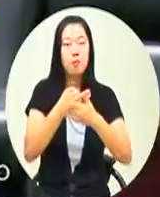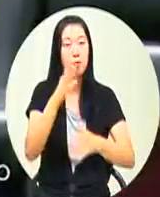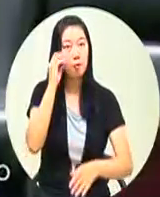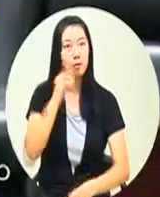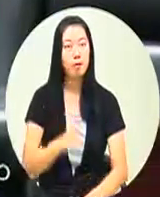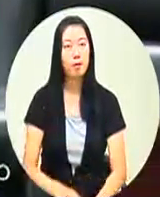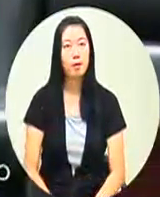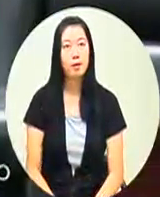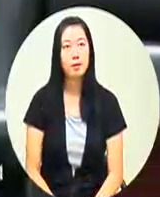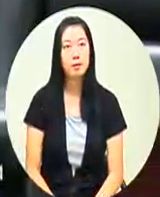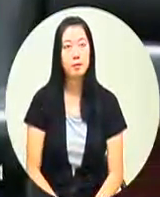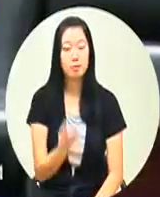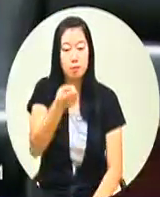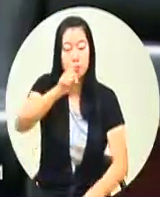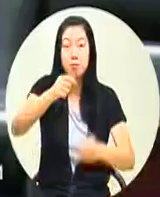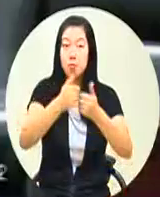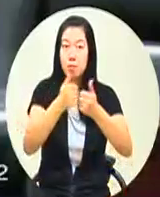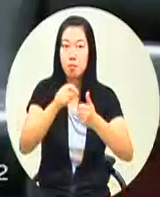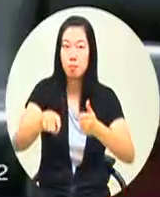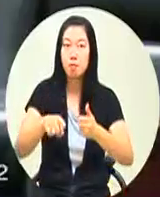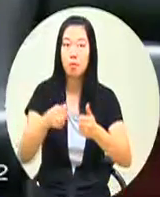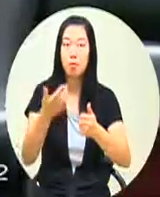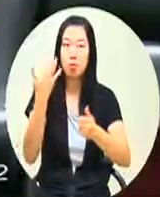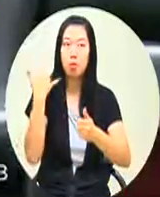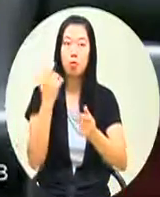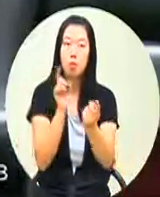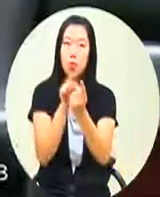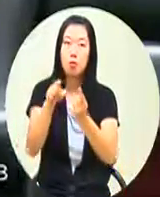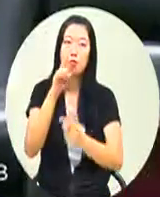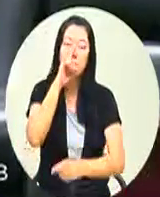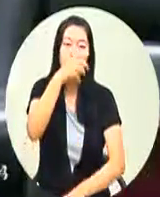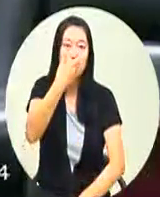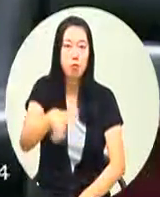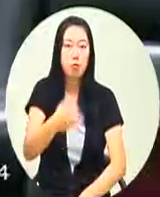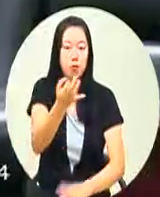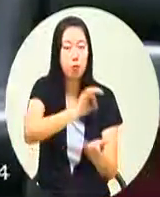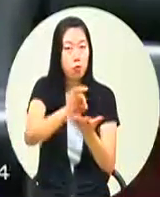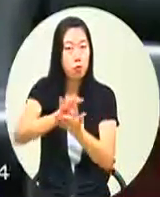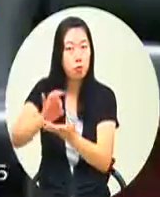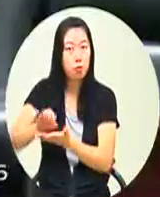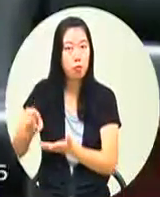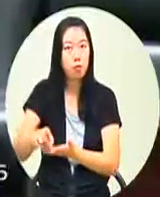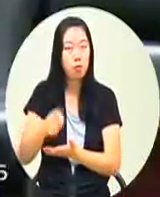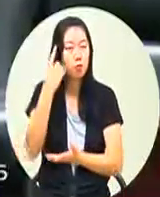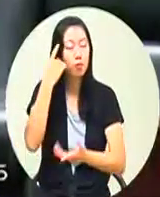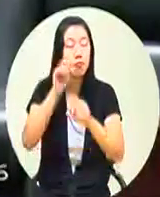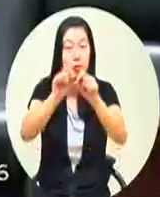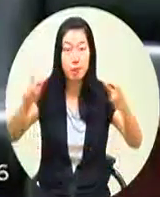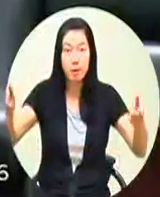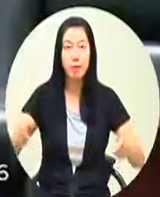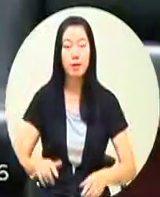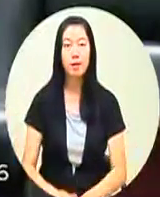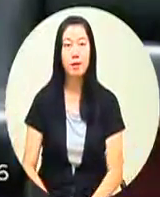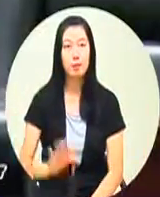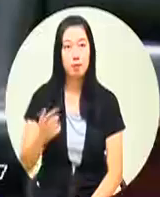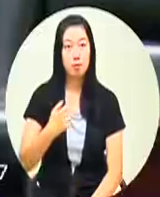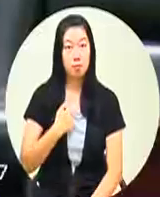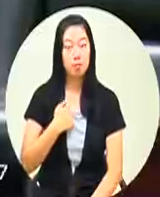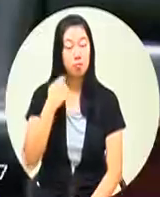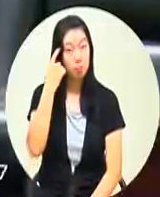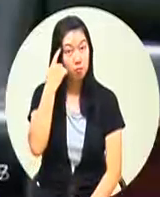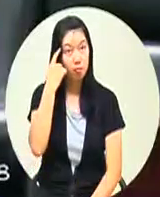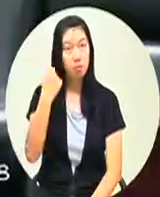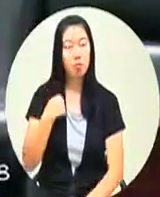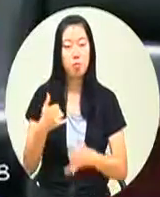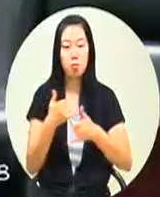个会期，在议会里面，其实大家对于污水处理费的征收大家都有不同意见，可是我们一直认为，民进党团